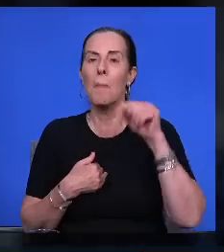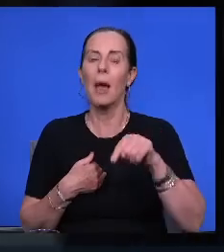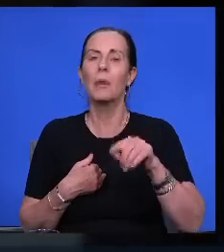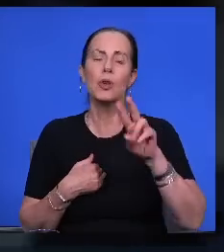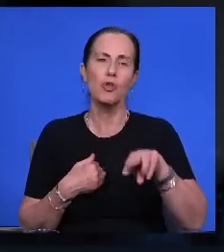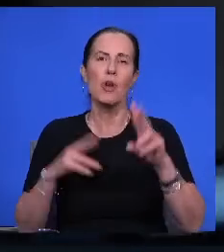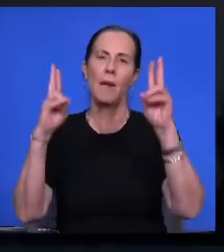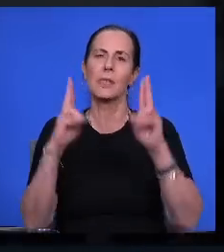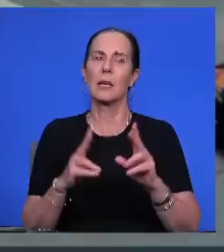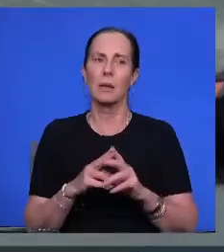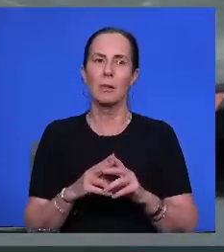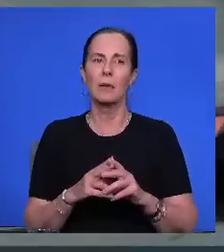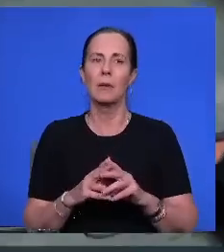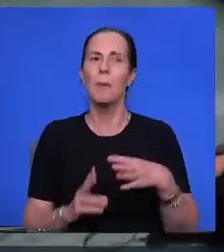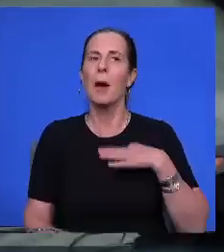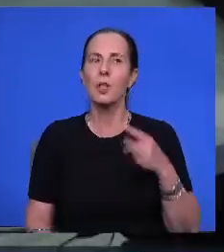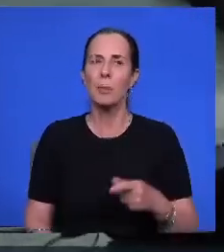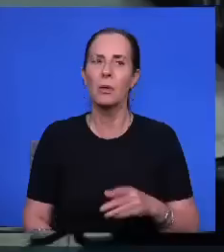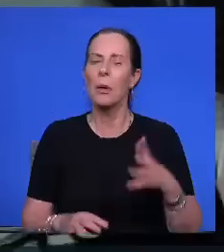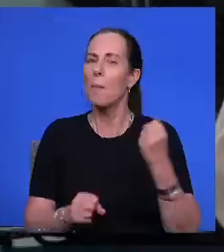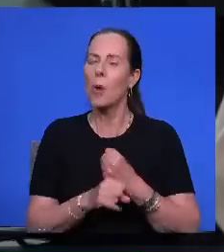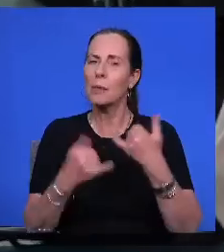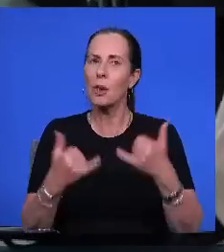נשמע, רוזי? מה הם עושים פה בשעה כזאת?